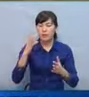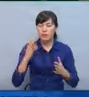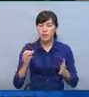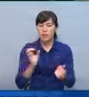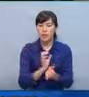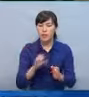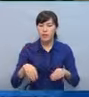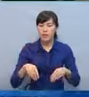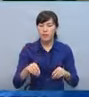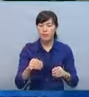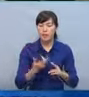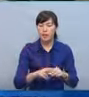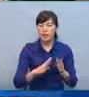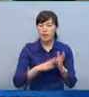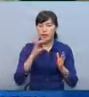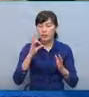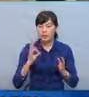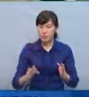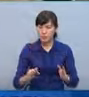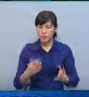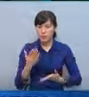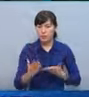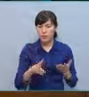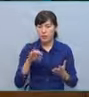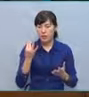төстелген, қалған 9%-дағы тұрғындар топырақ